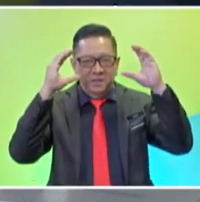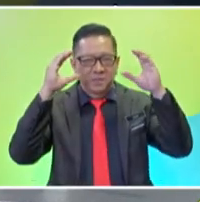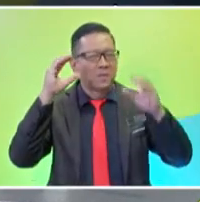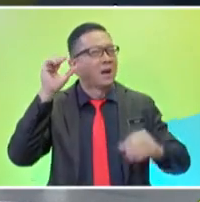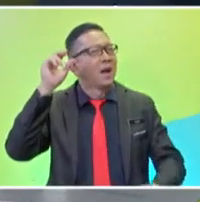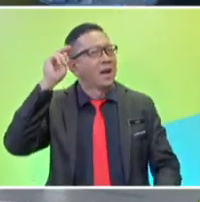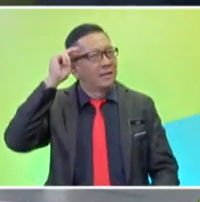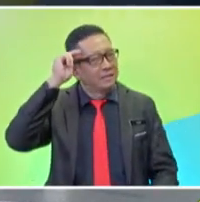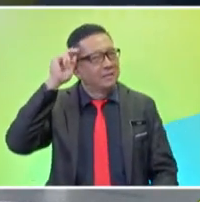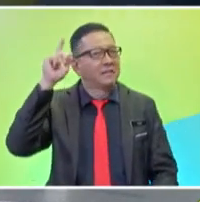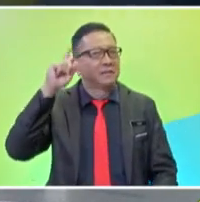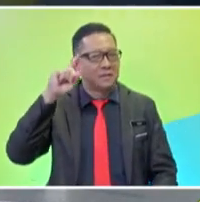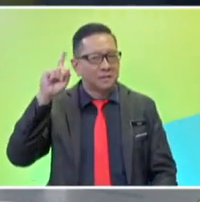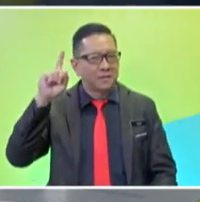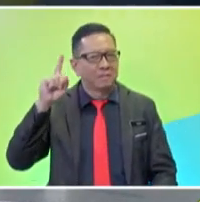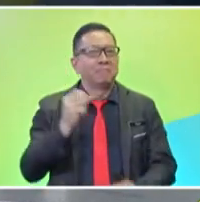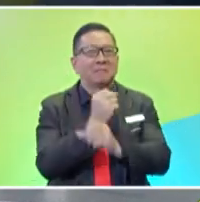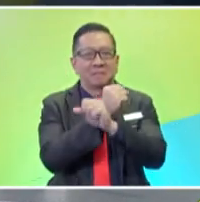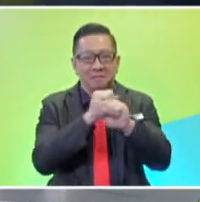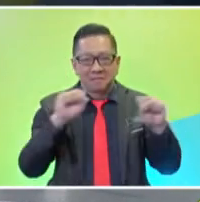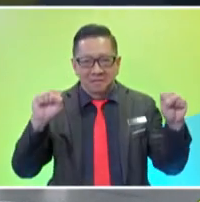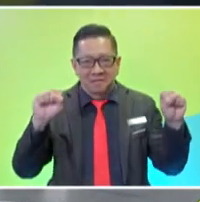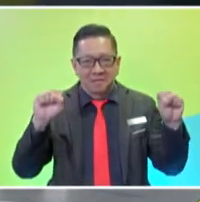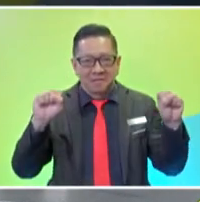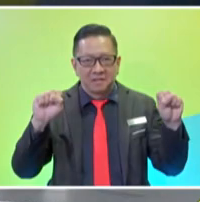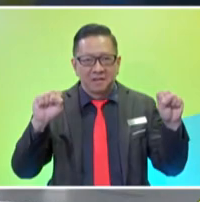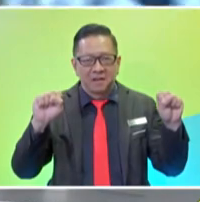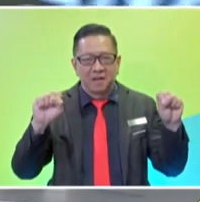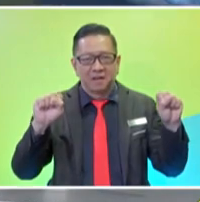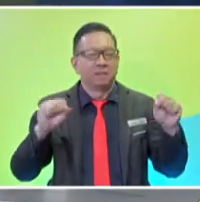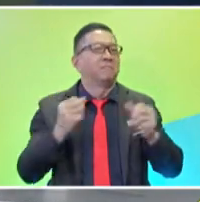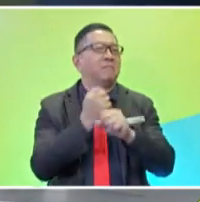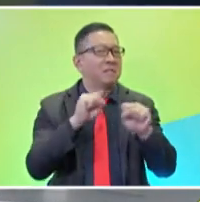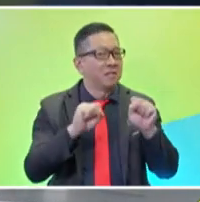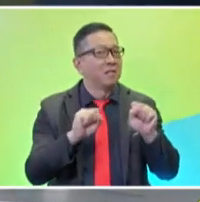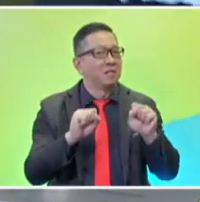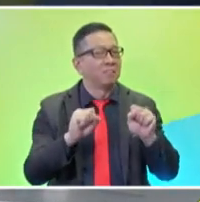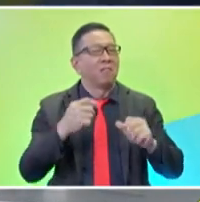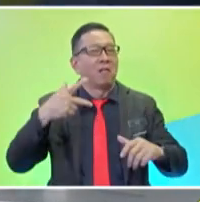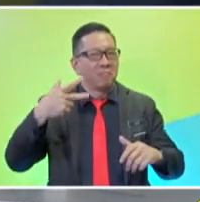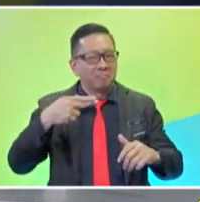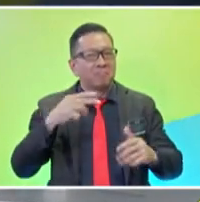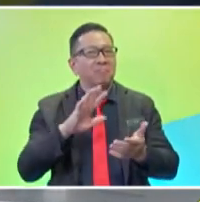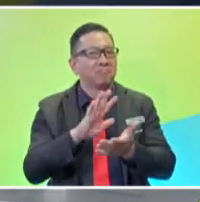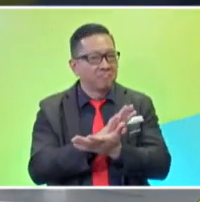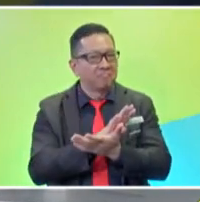murid-murid kita di rumah sana mesti udah bersedia dengan kertas gunting GAM dan sebagainya untuk kita mulai kan Project kita